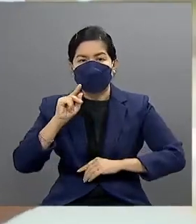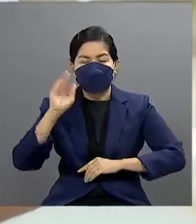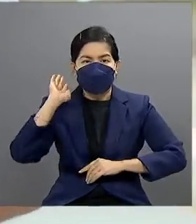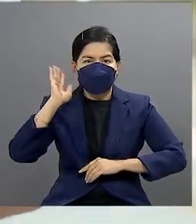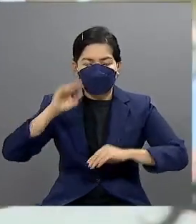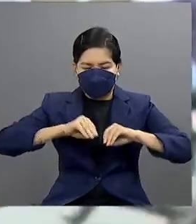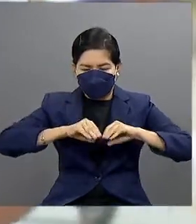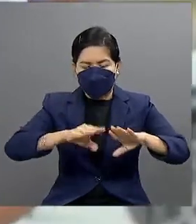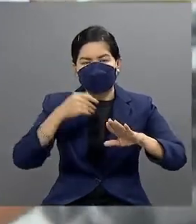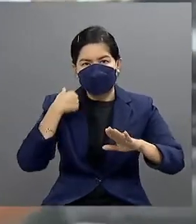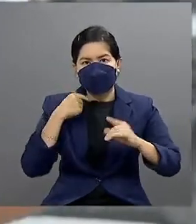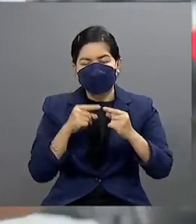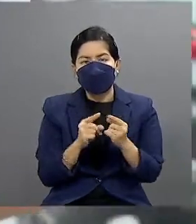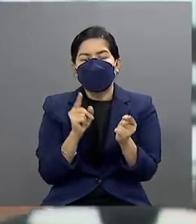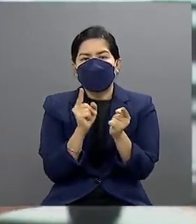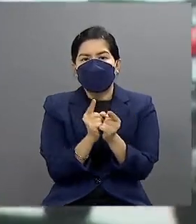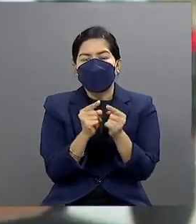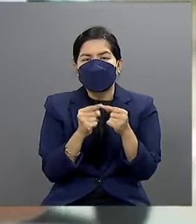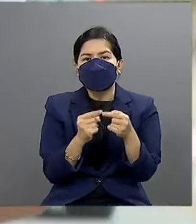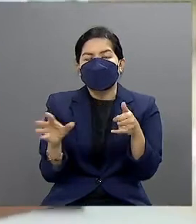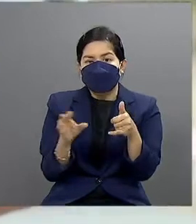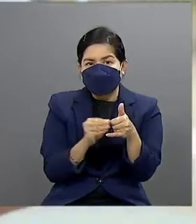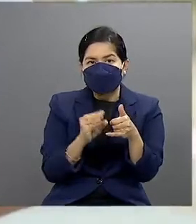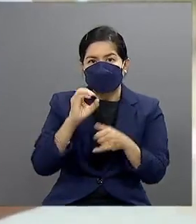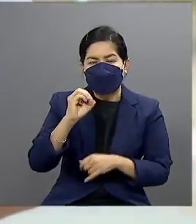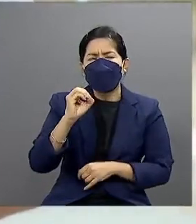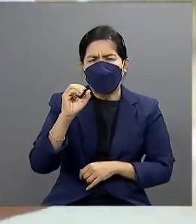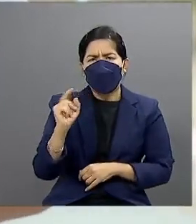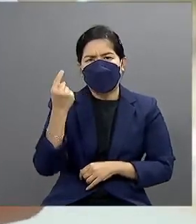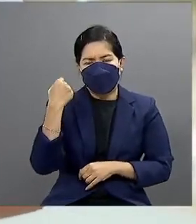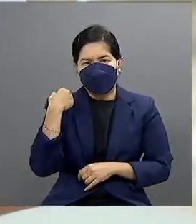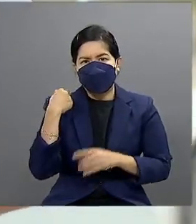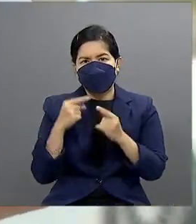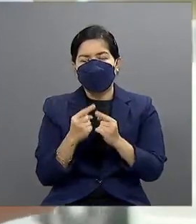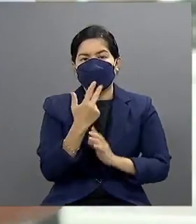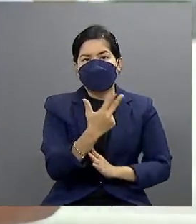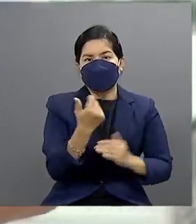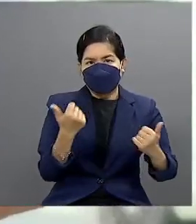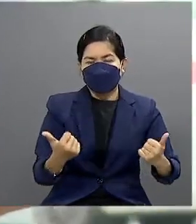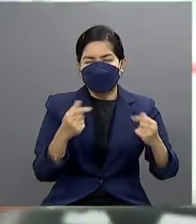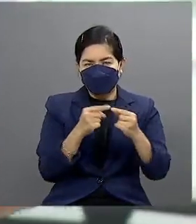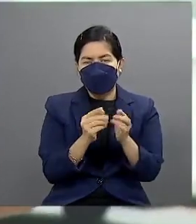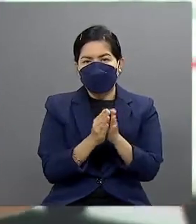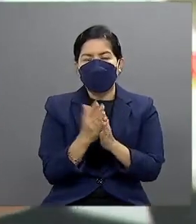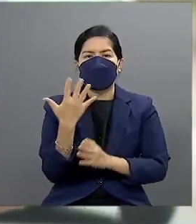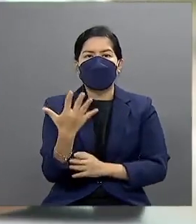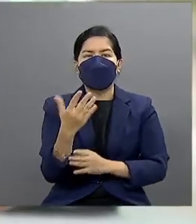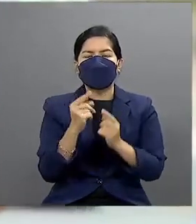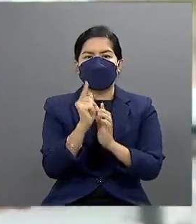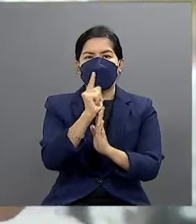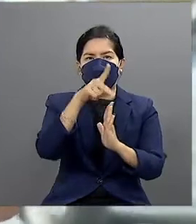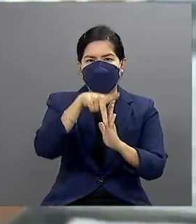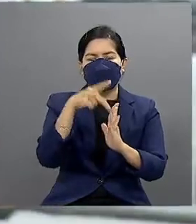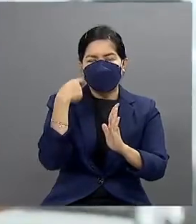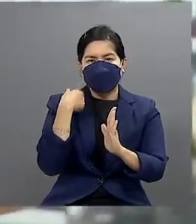3คนทำให้ที่เชียงใหม่มีผู้ติดเชื้อรวมแล้วตอนนี้5คนนะครับส่วนที่ลำพูนก็ยังพบผู้ติดเชื้อโอมิครอนเพิ่